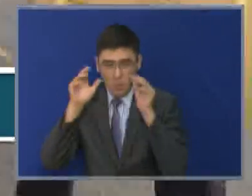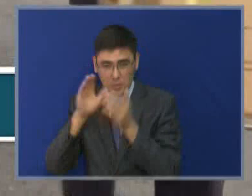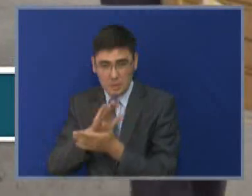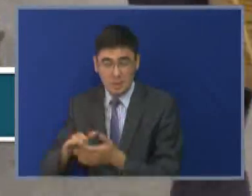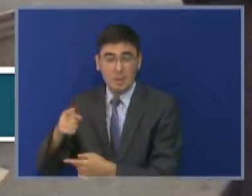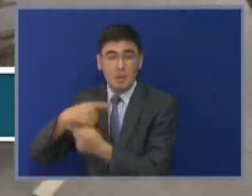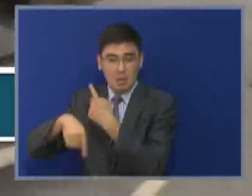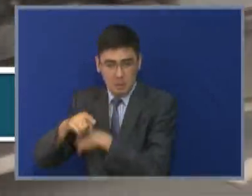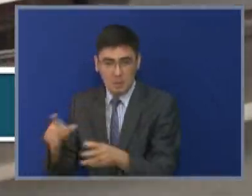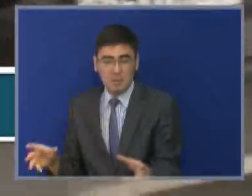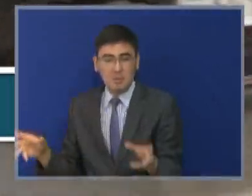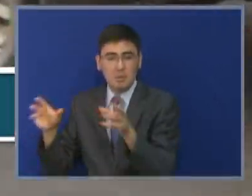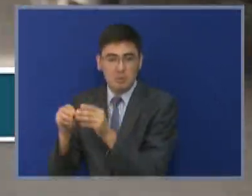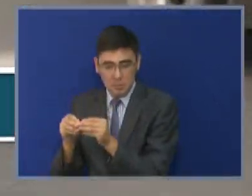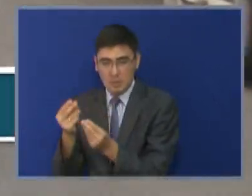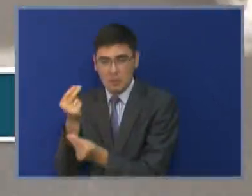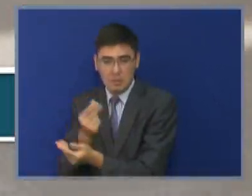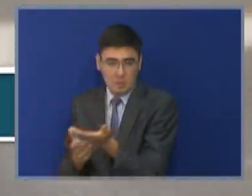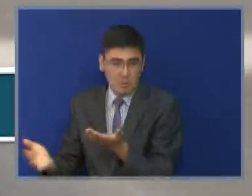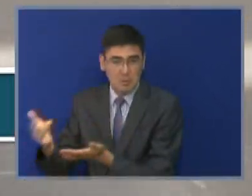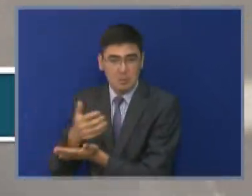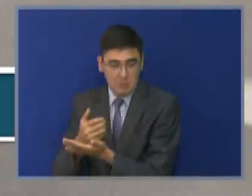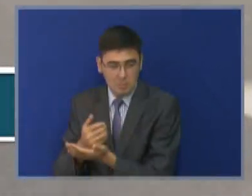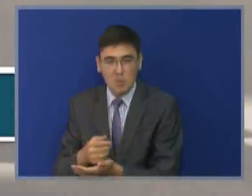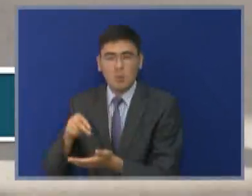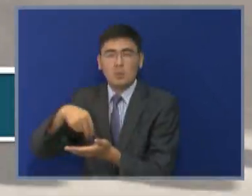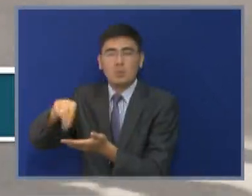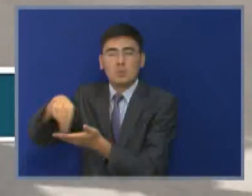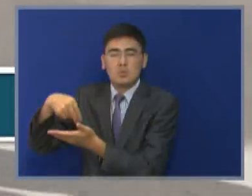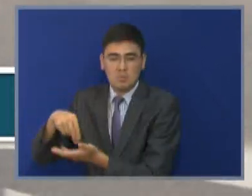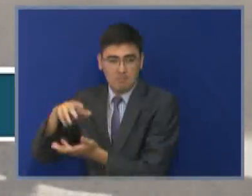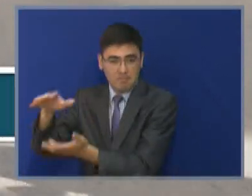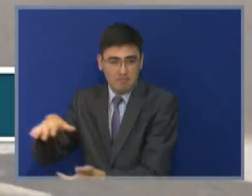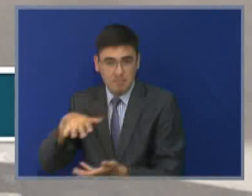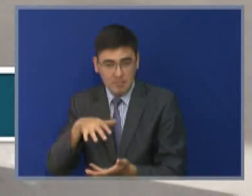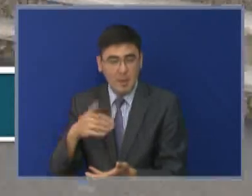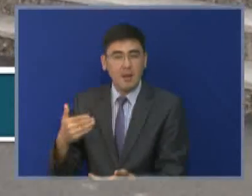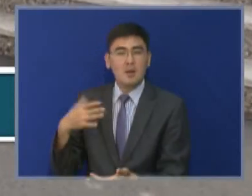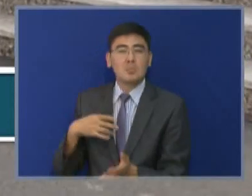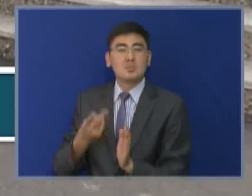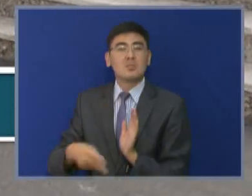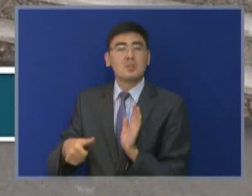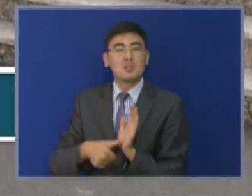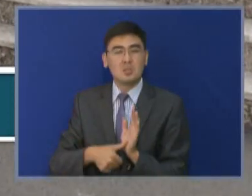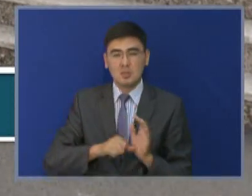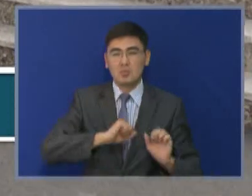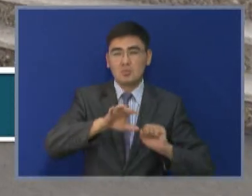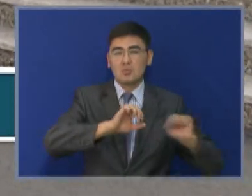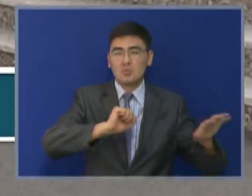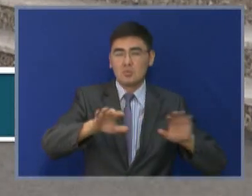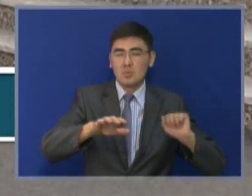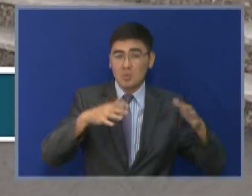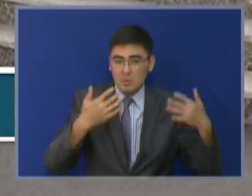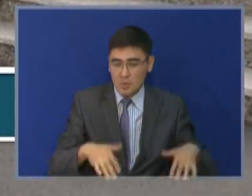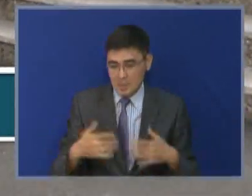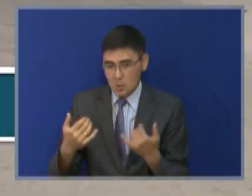Қазақстан мұсылмандары діни басқармасының бастамасымен қолға алынған акциясында жуырда 26 аппарат ауруханаларға таратылса, осы жолы